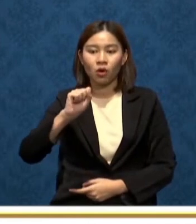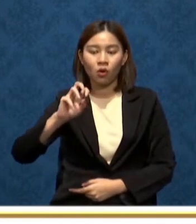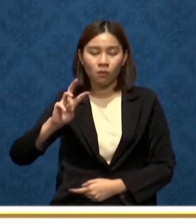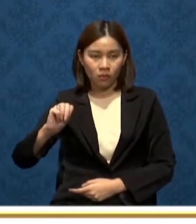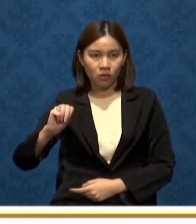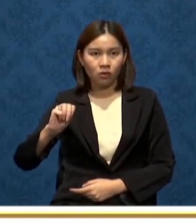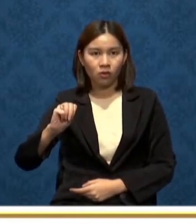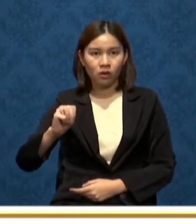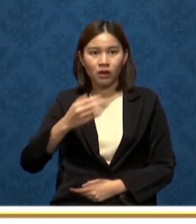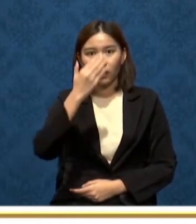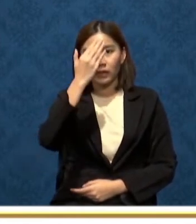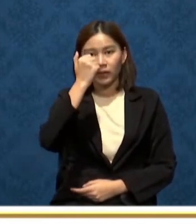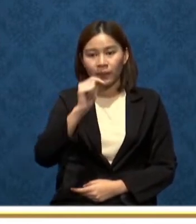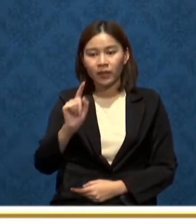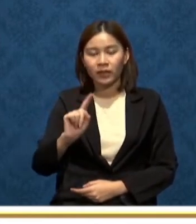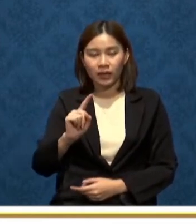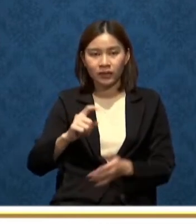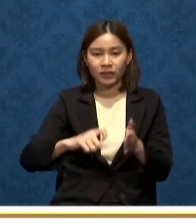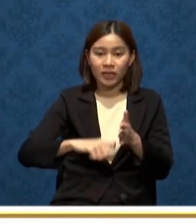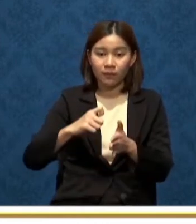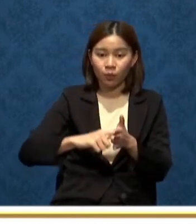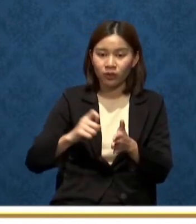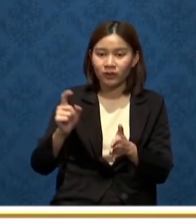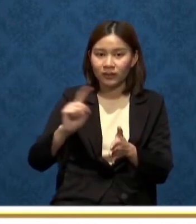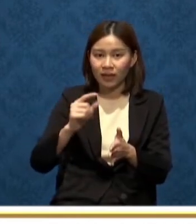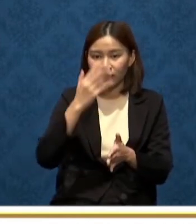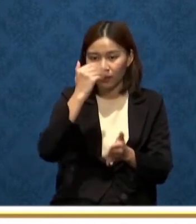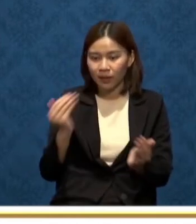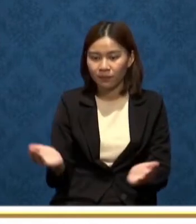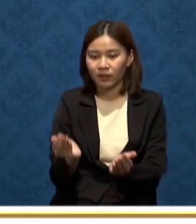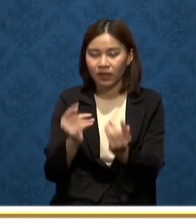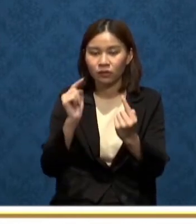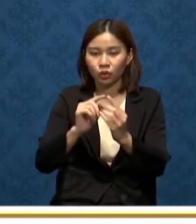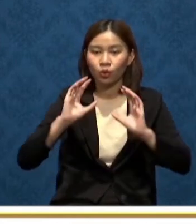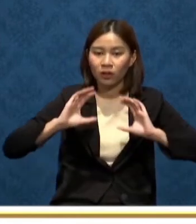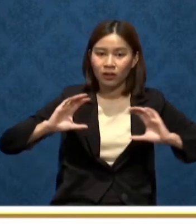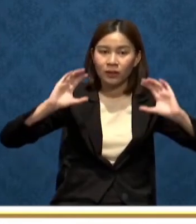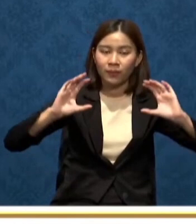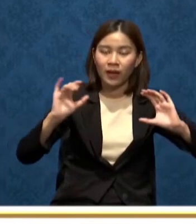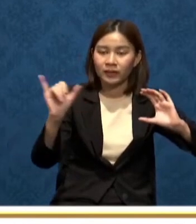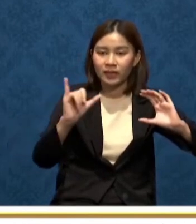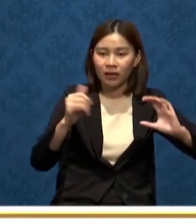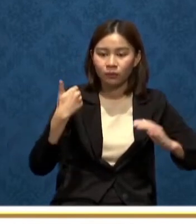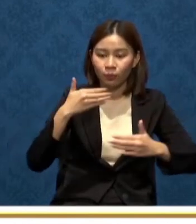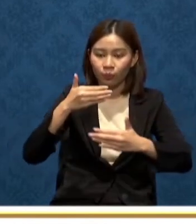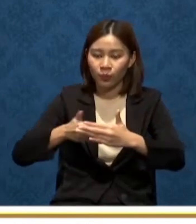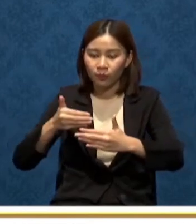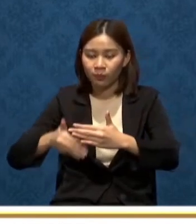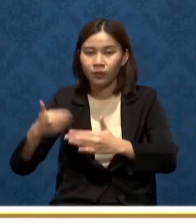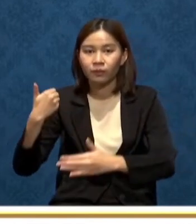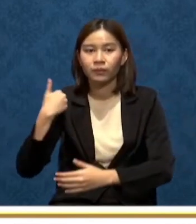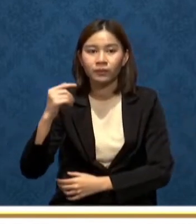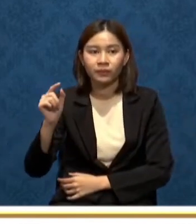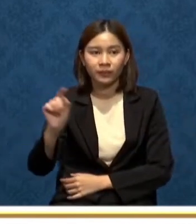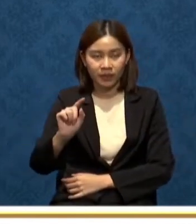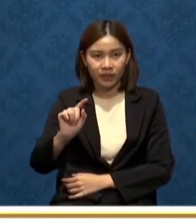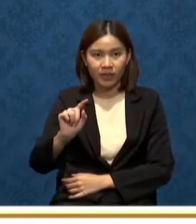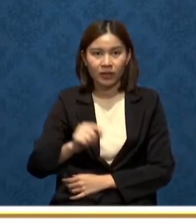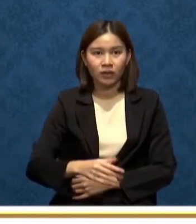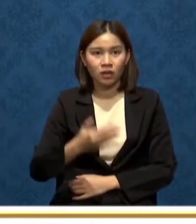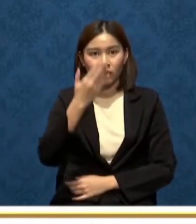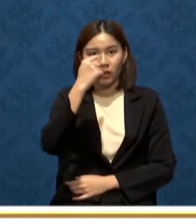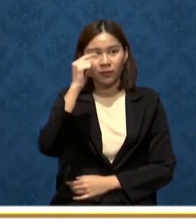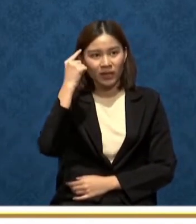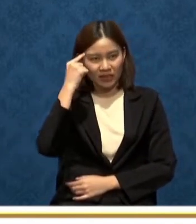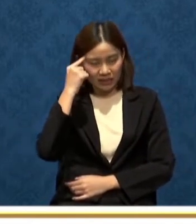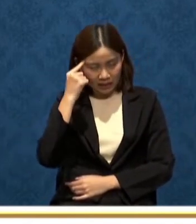จจึงยไม่ได้มกผักดนเรื่องนี้ไปให้รัฐบาลหรอติดขัดในเรื่องได้บ้างเพรว่าเราให้เจ็